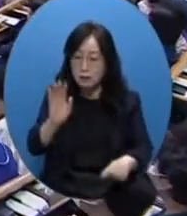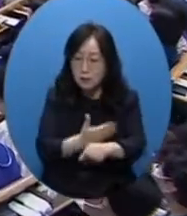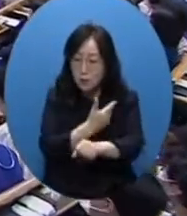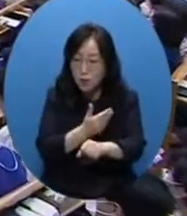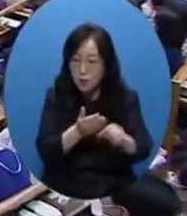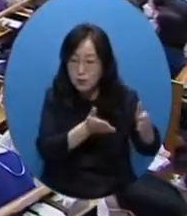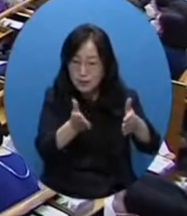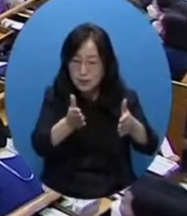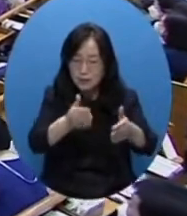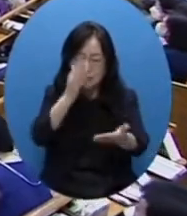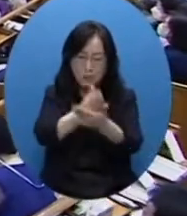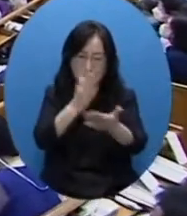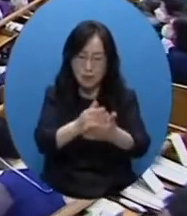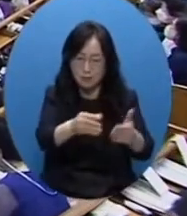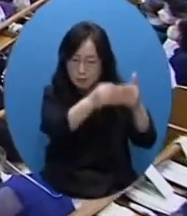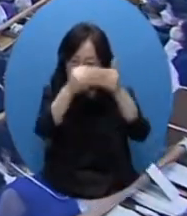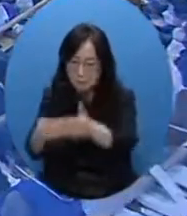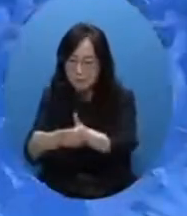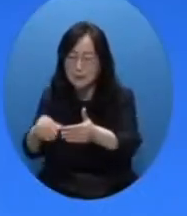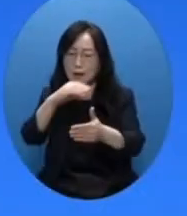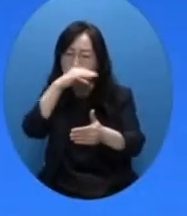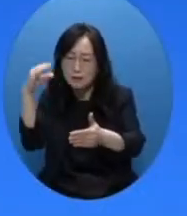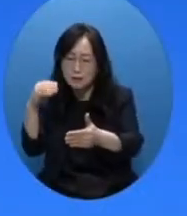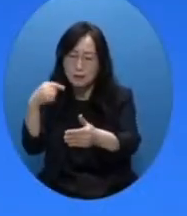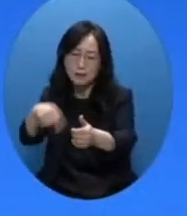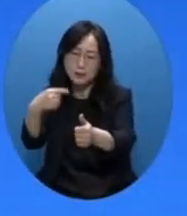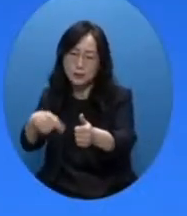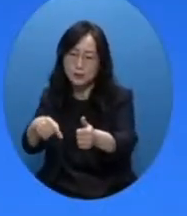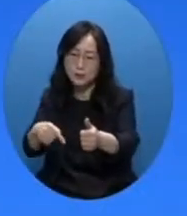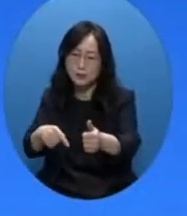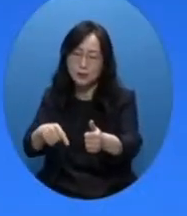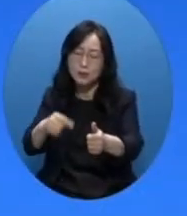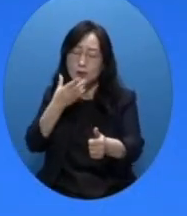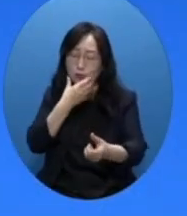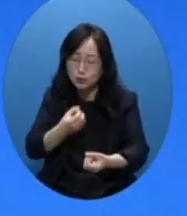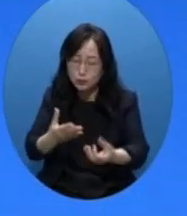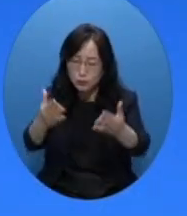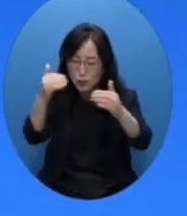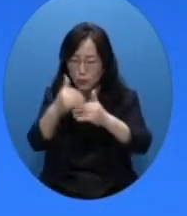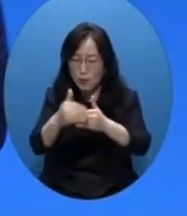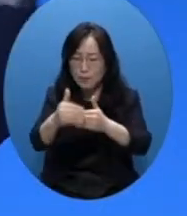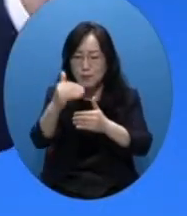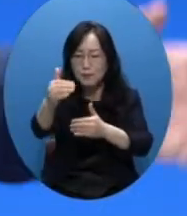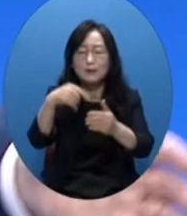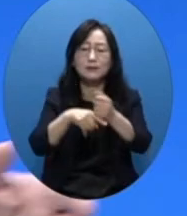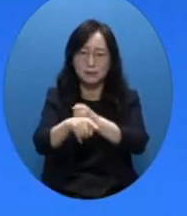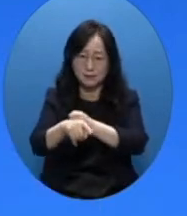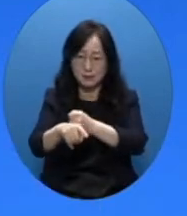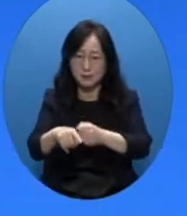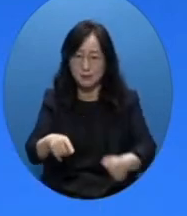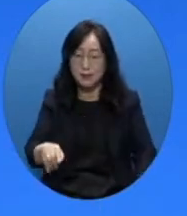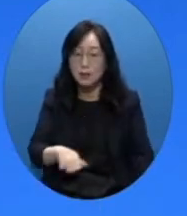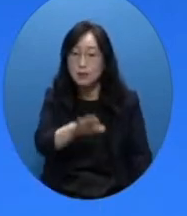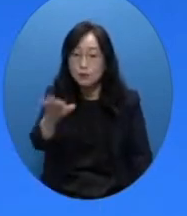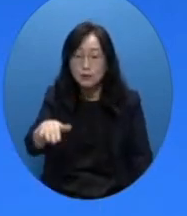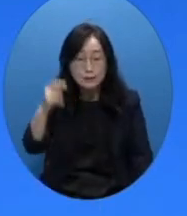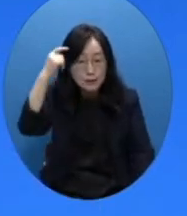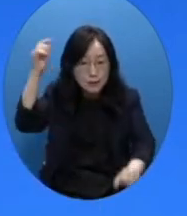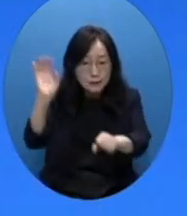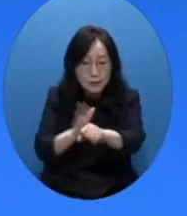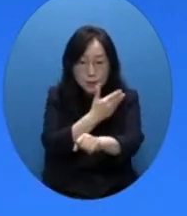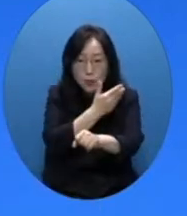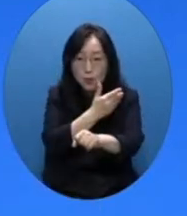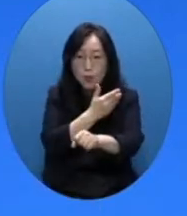바른 길로 가게 만드는 하나님의 축복의 과정인 것입니다. 우리 생각이 잘못되었을 때, 우리 행동이 잘못되었을